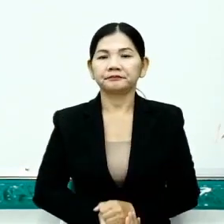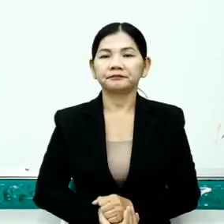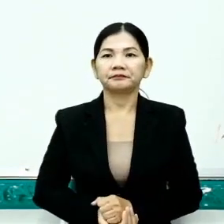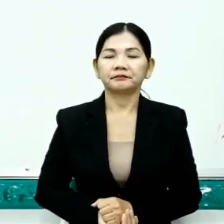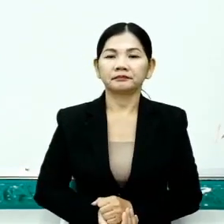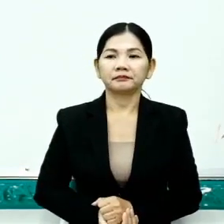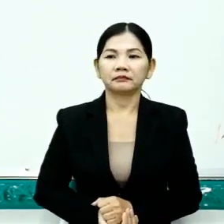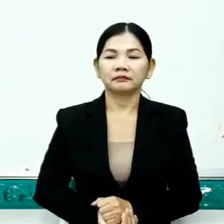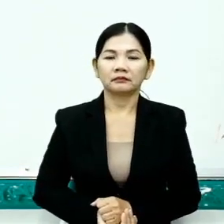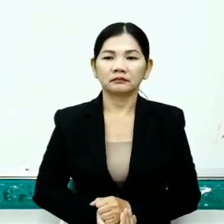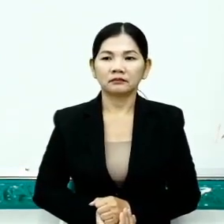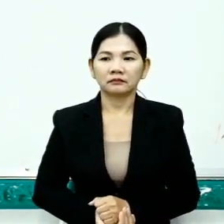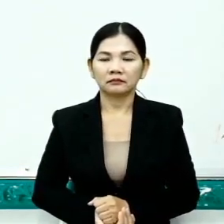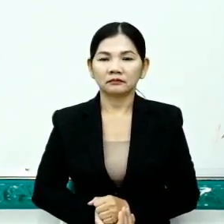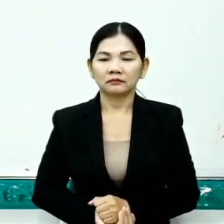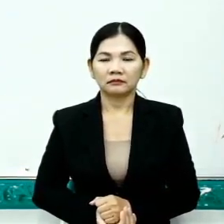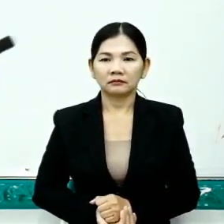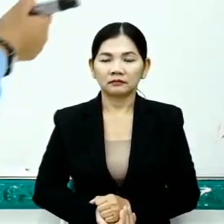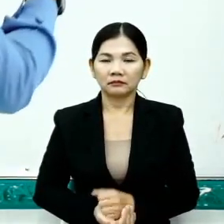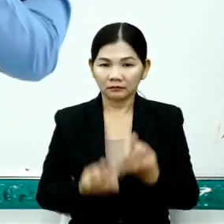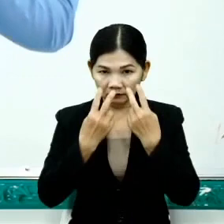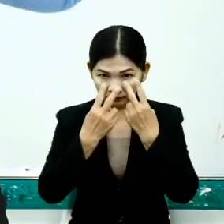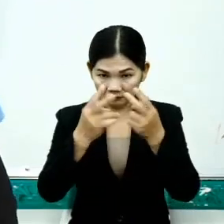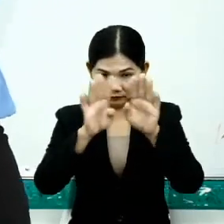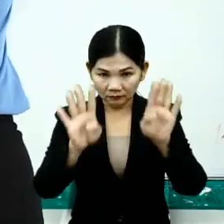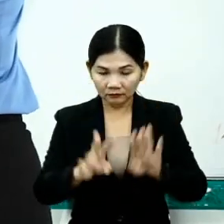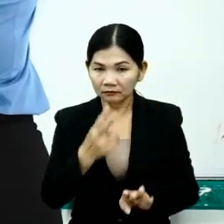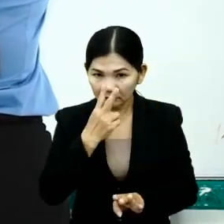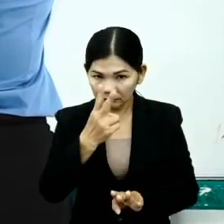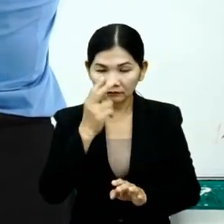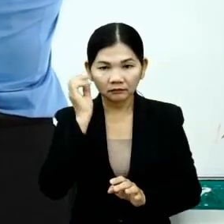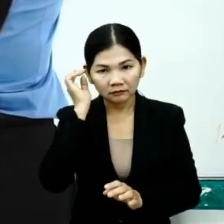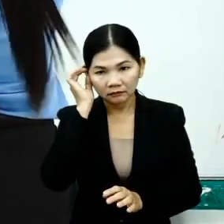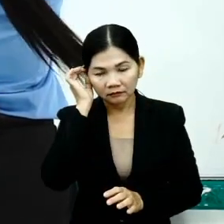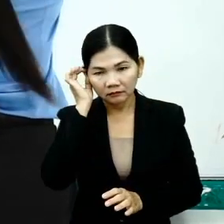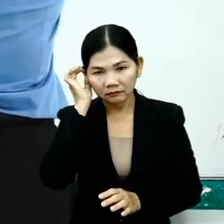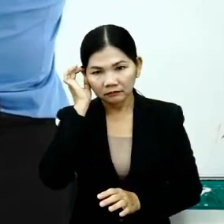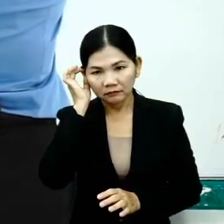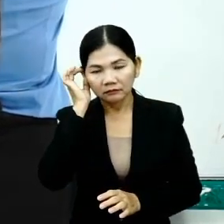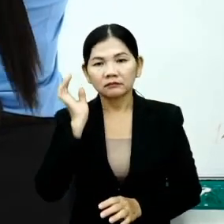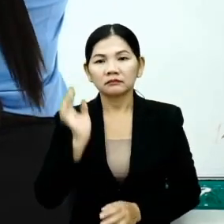ស្រៈអែកូនកូនបែរមកក្តារខៀនដើម្បីផ្ទៀងផ្ទាត់ទាំងអស់គ្នា